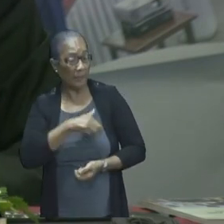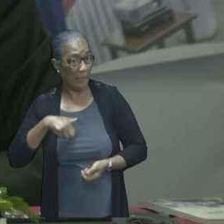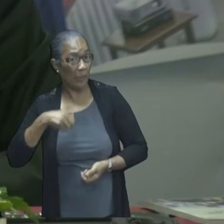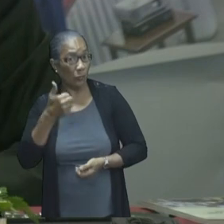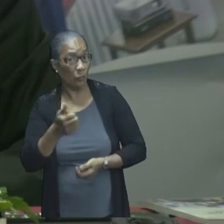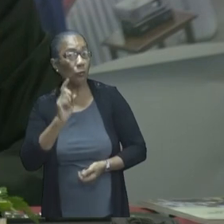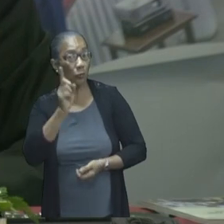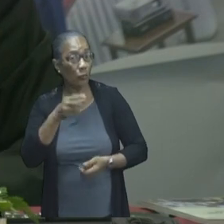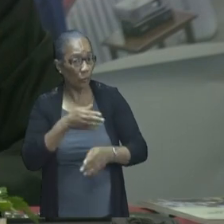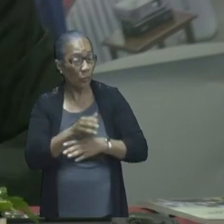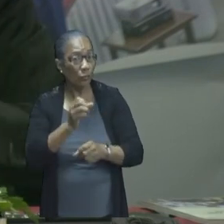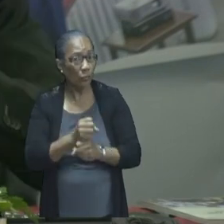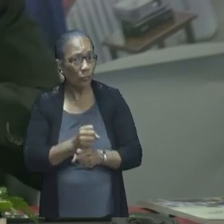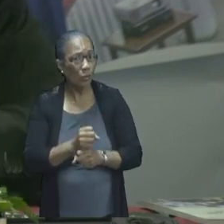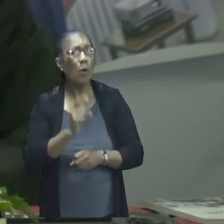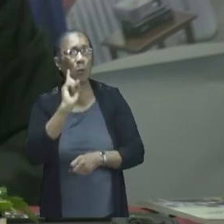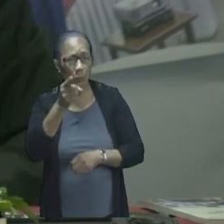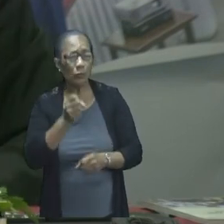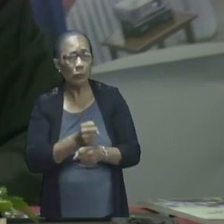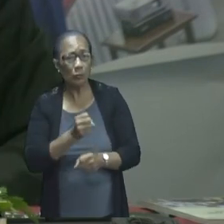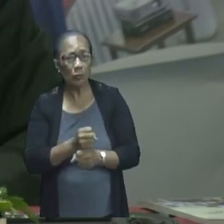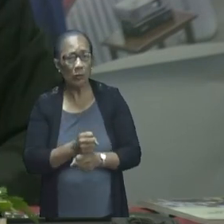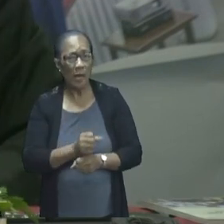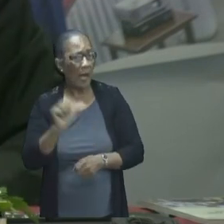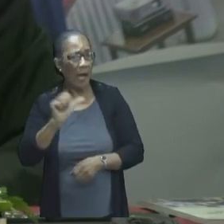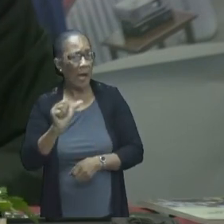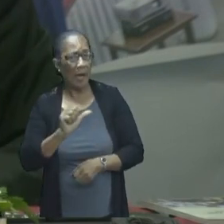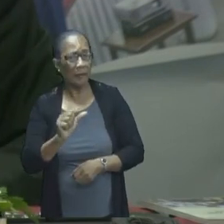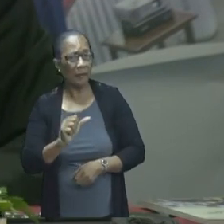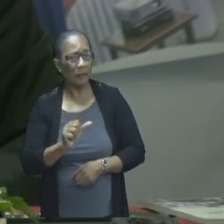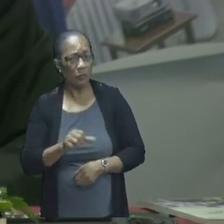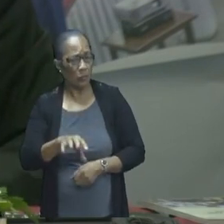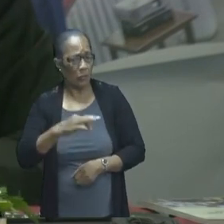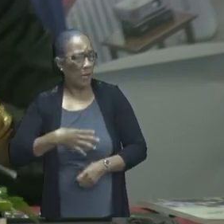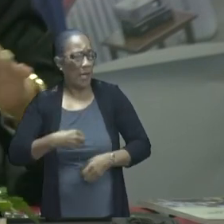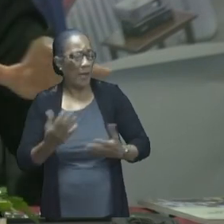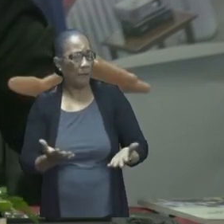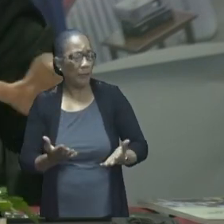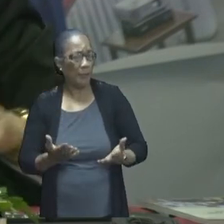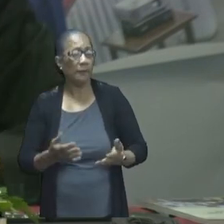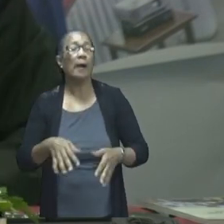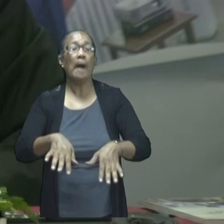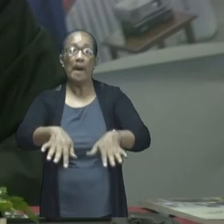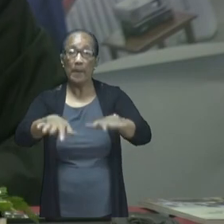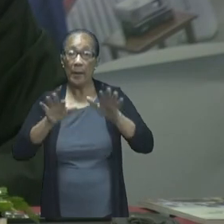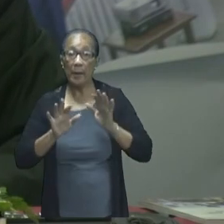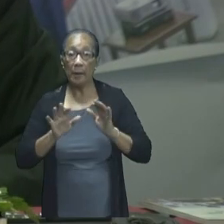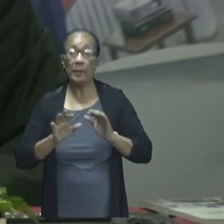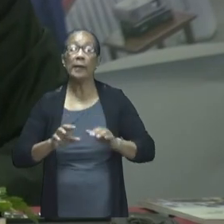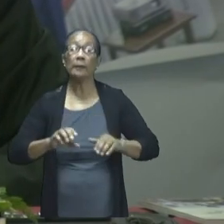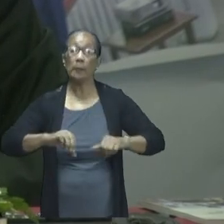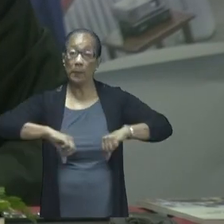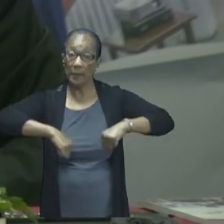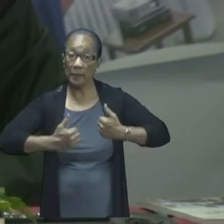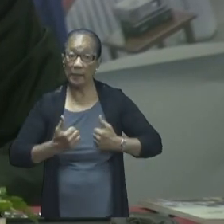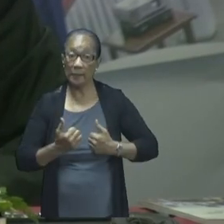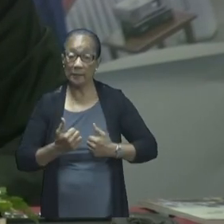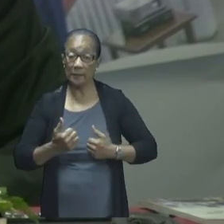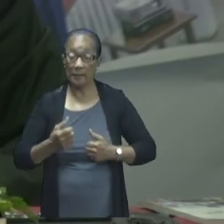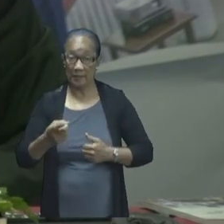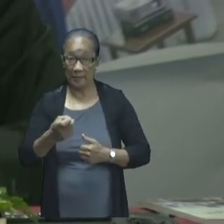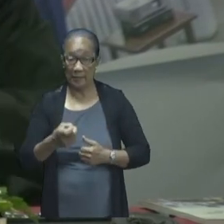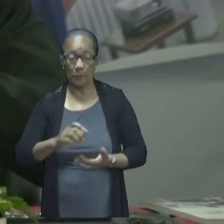keus dat moeten we halen de wetters al ingediend parlement staat binnenkort starten met de behandeling